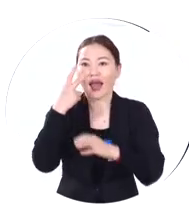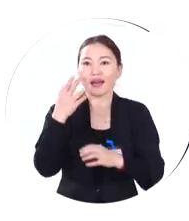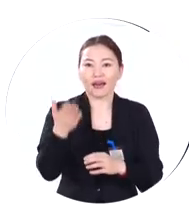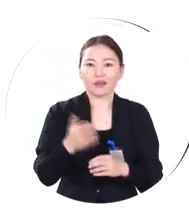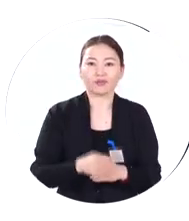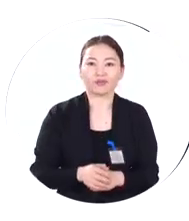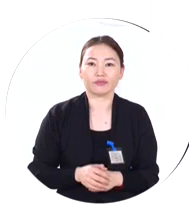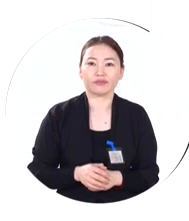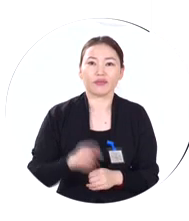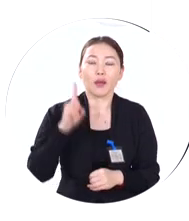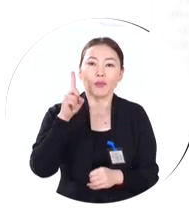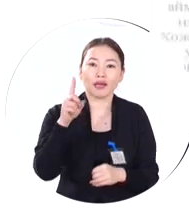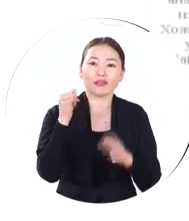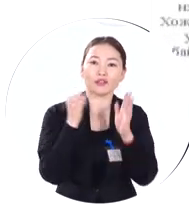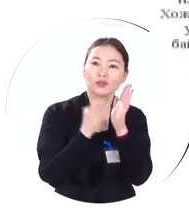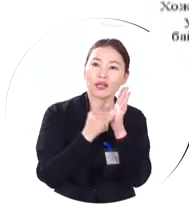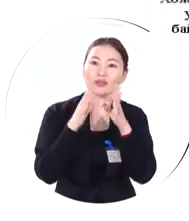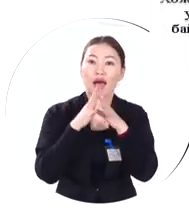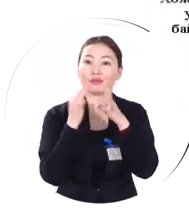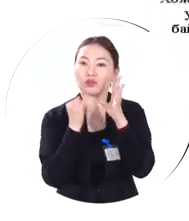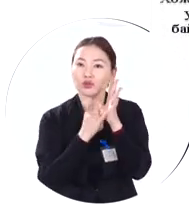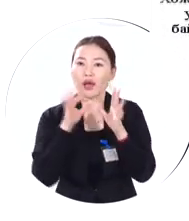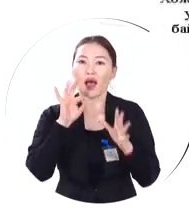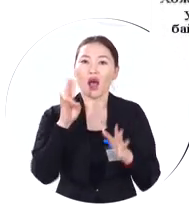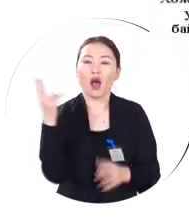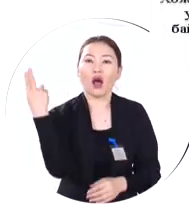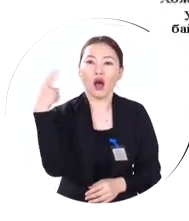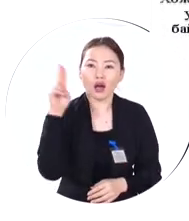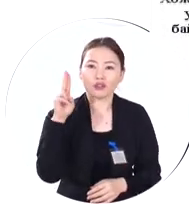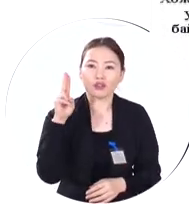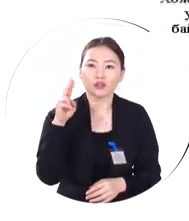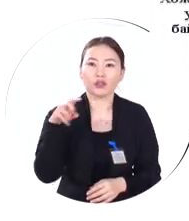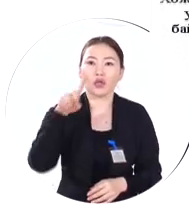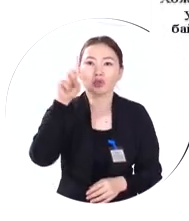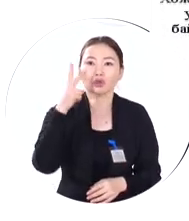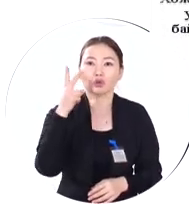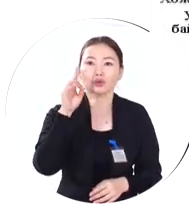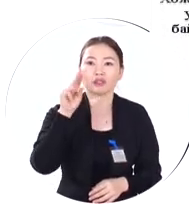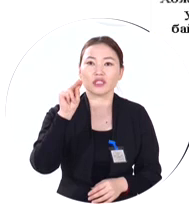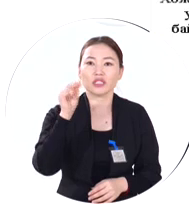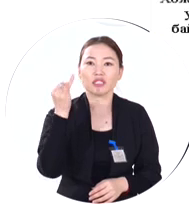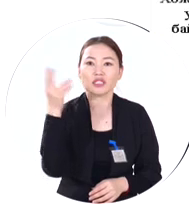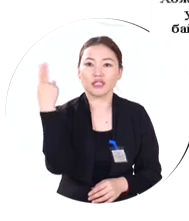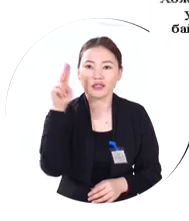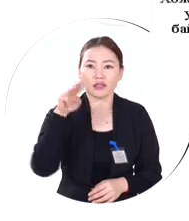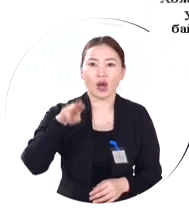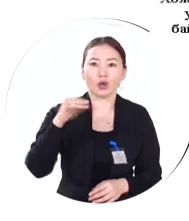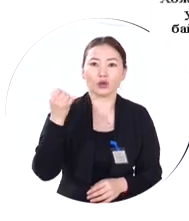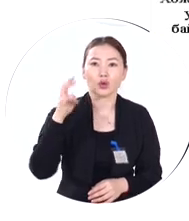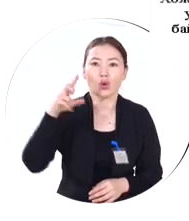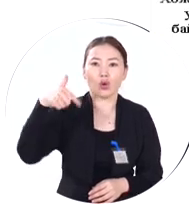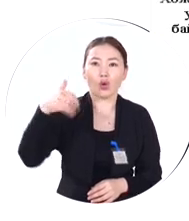1616 Нурхаач зөвчд Тунгус Угсааны Олон аймгийн нэгтгээд түүнийгэ Хожуу Алтан улс хэмээн